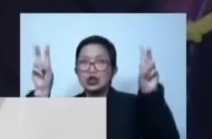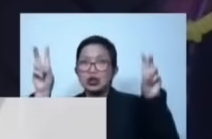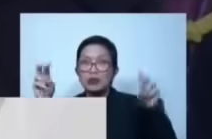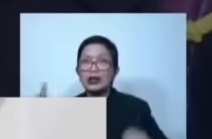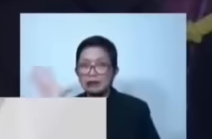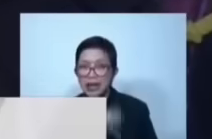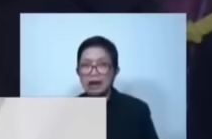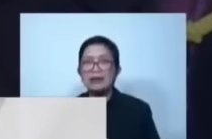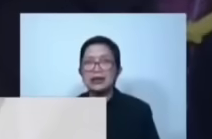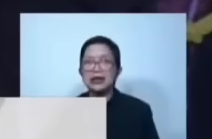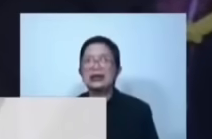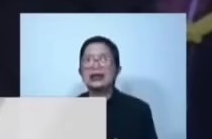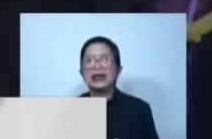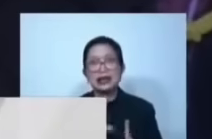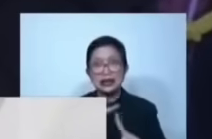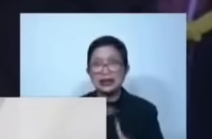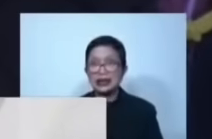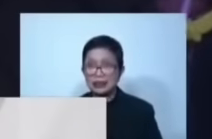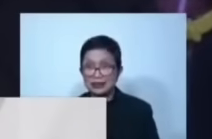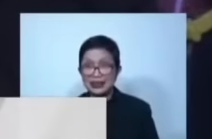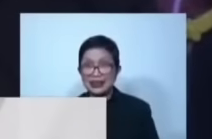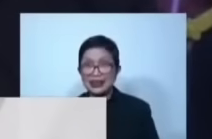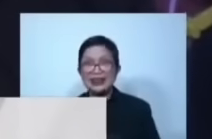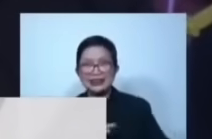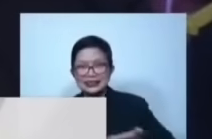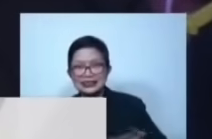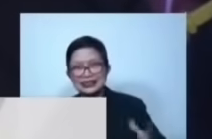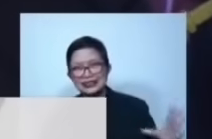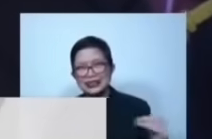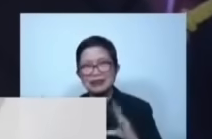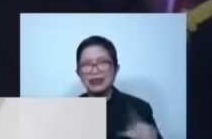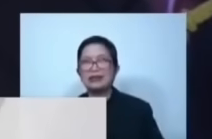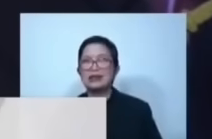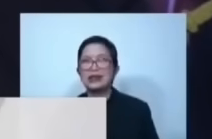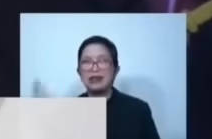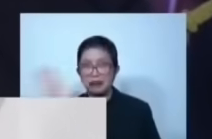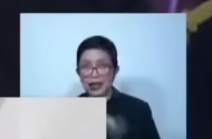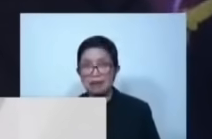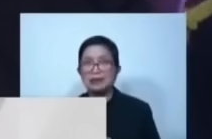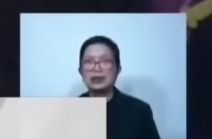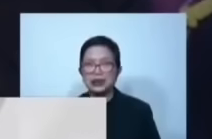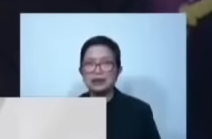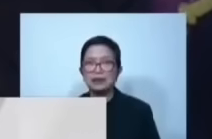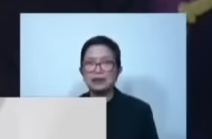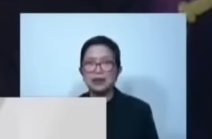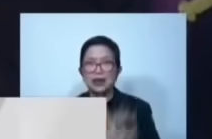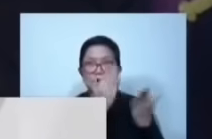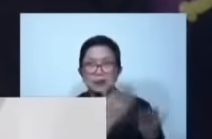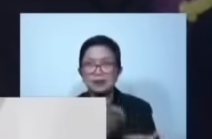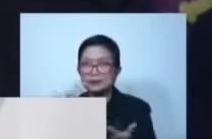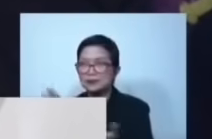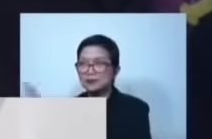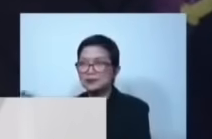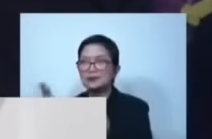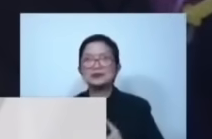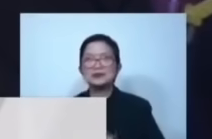juga stasiun televisi yang telah menyiarkan debat pertama pada malam hari ini bapak ibu